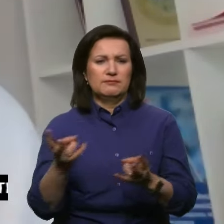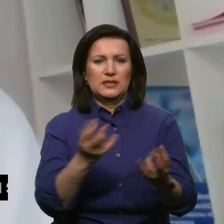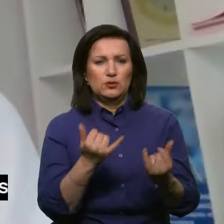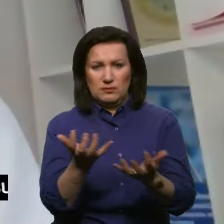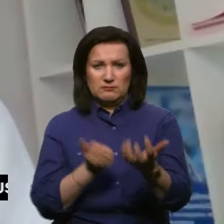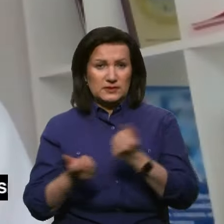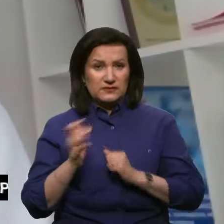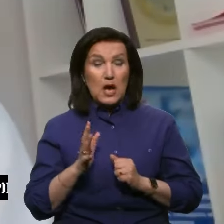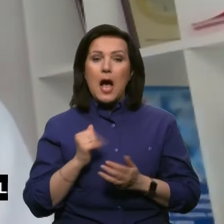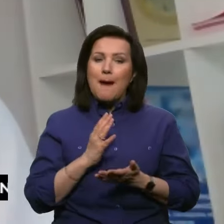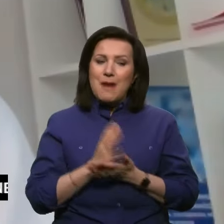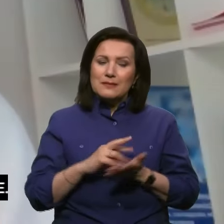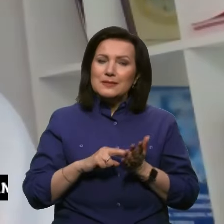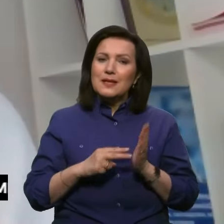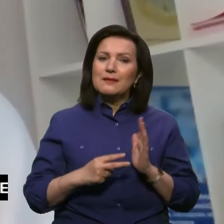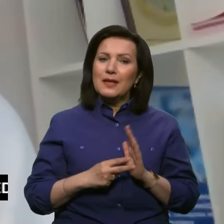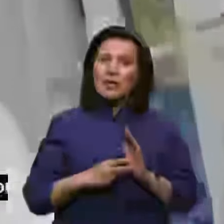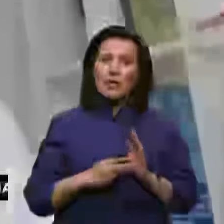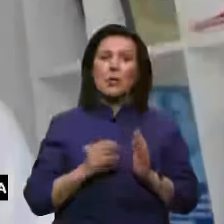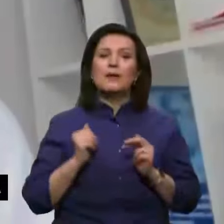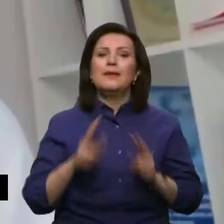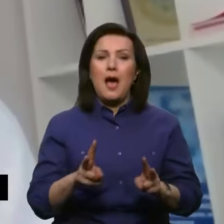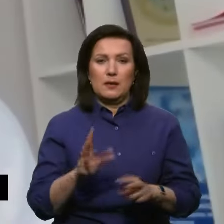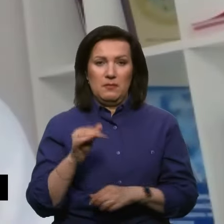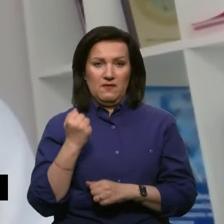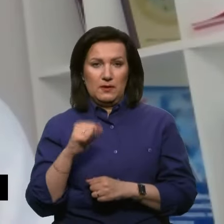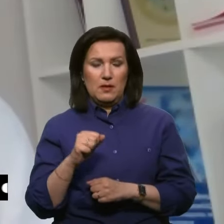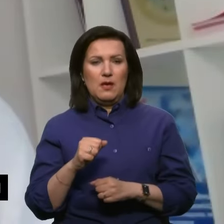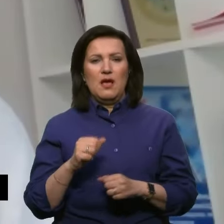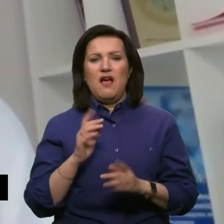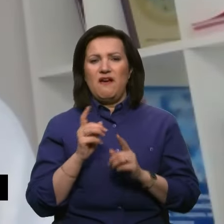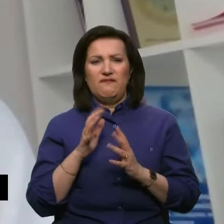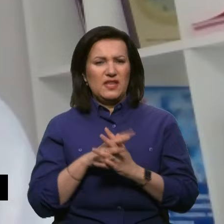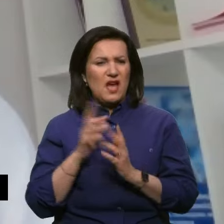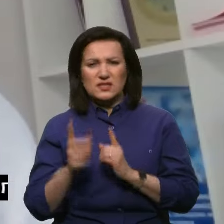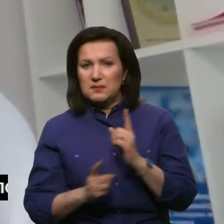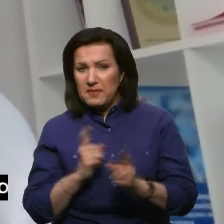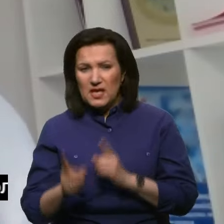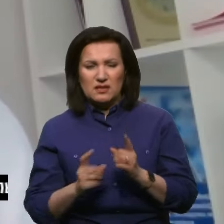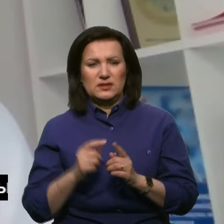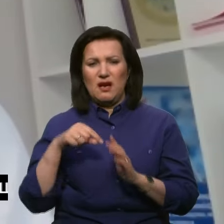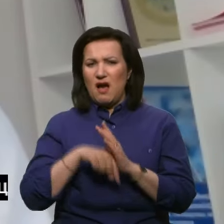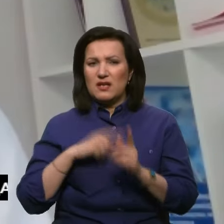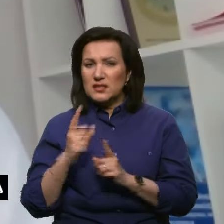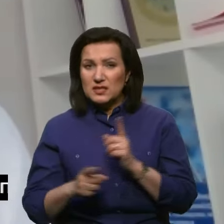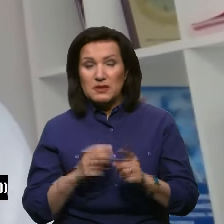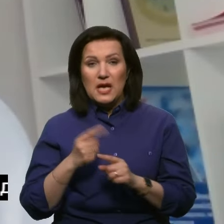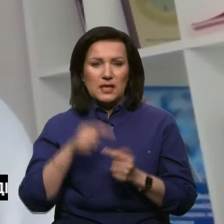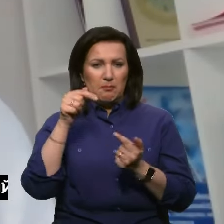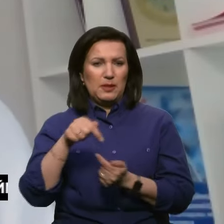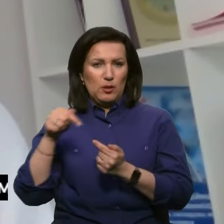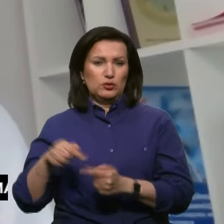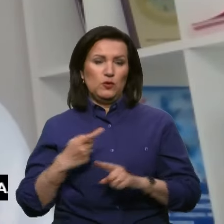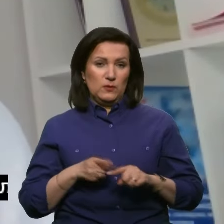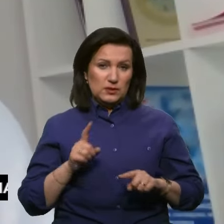на сьогоднішній день, а мати стратегію того, як ми виграємо. Війна маневрена, вона змінюється, в неї змінюється характер, і під це підлаштовується,